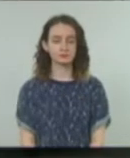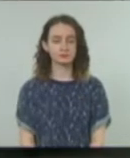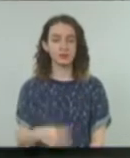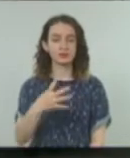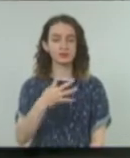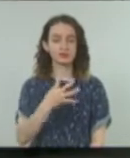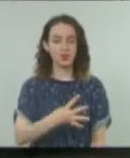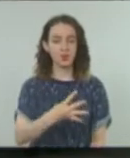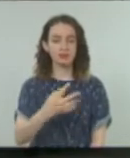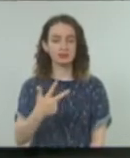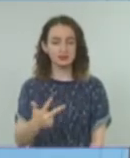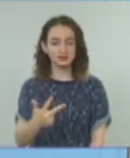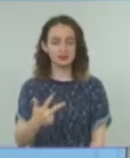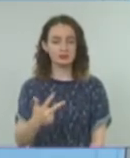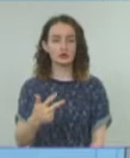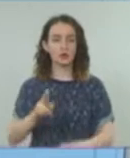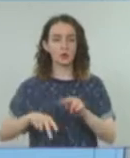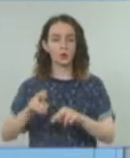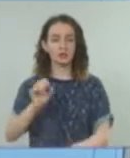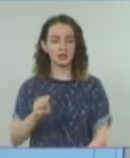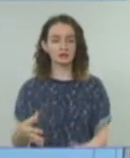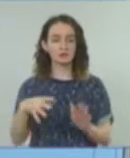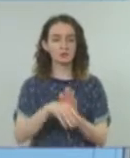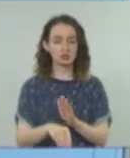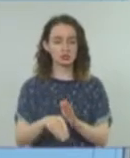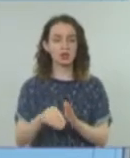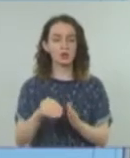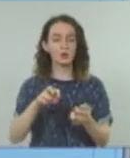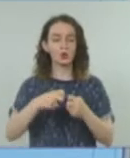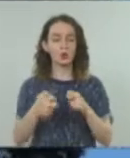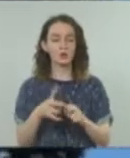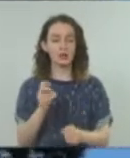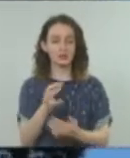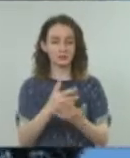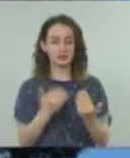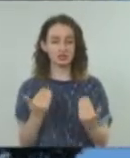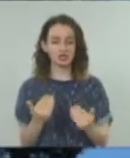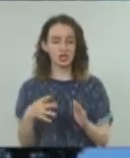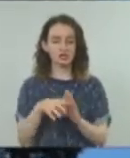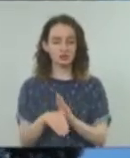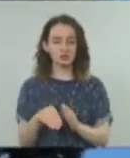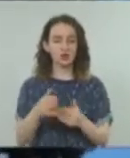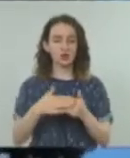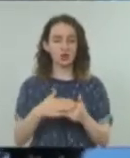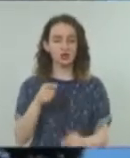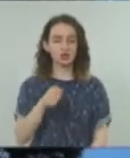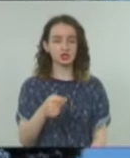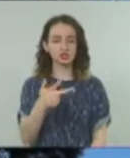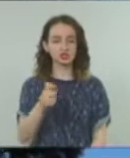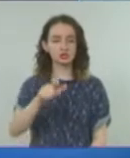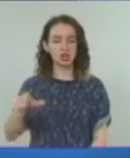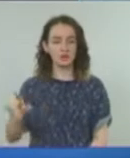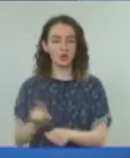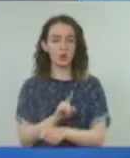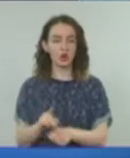43 стройобъекта в Хабаровском крае включены в перечень проблемных. Сейчас в числе обманутых дольщиков около 1300